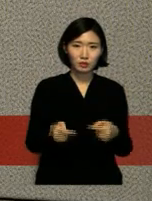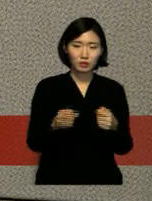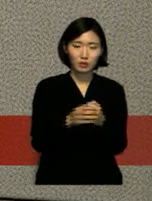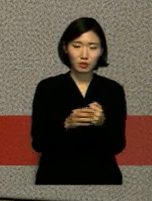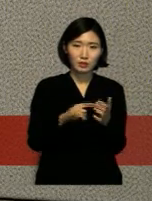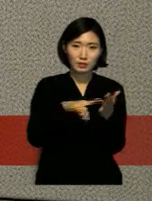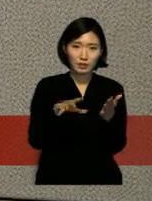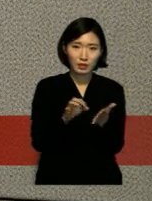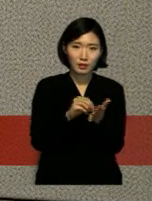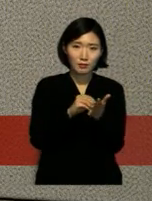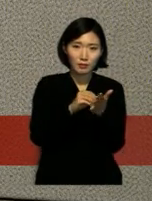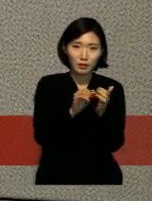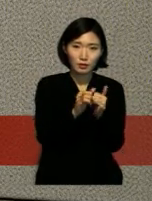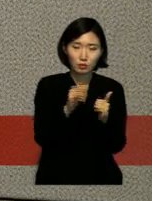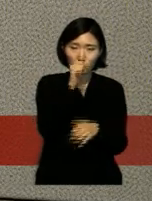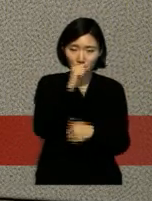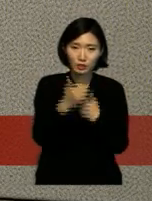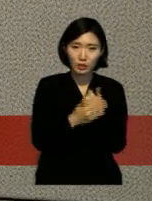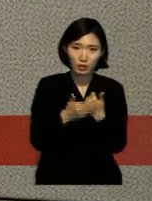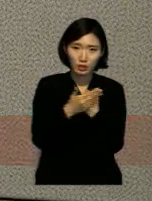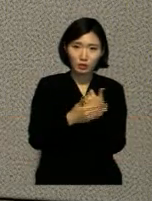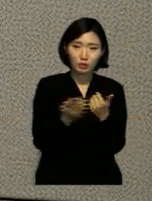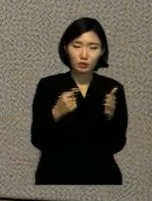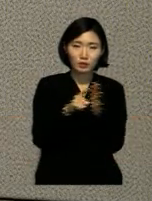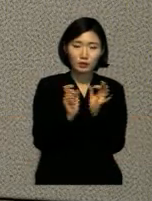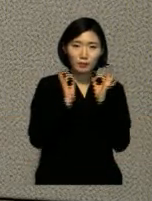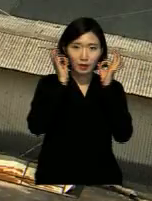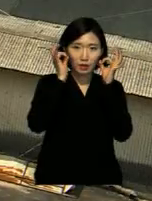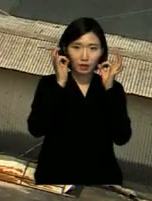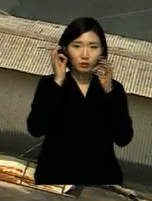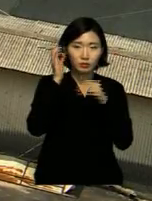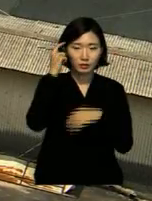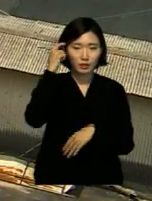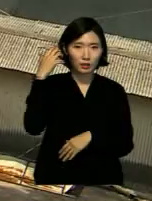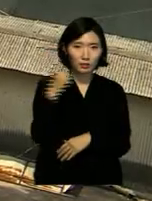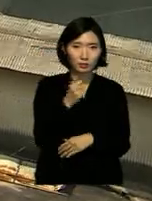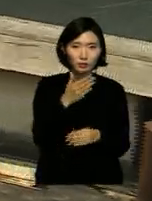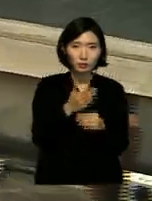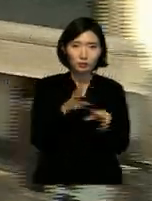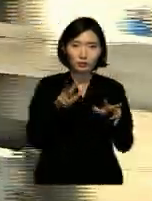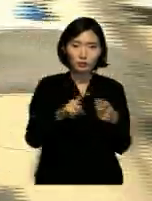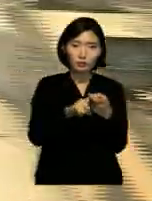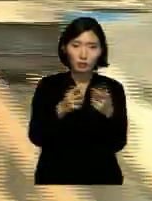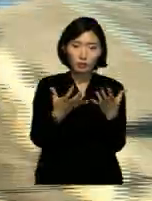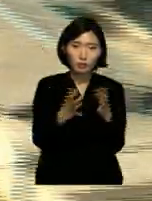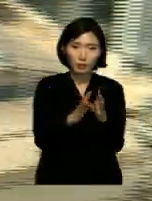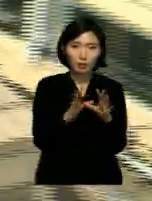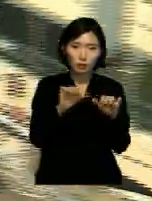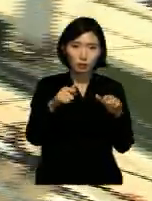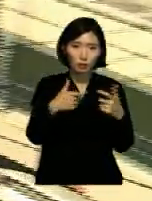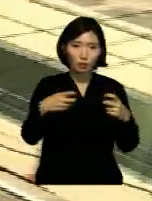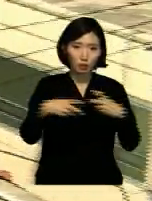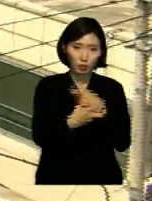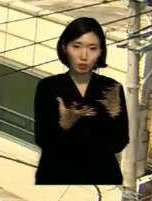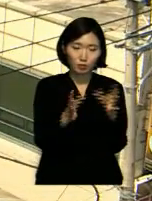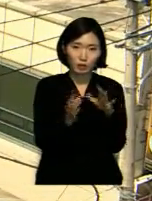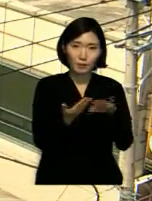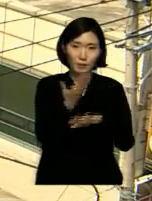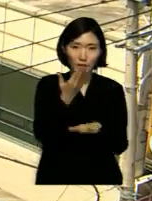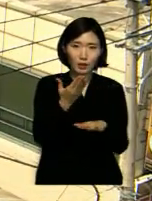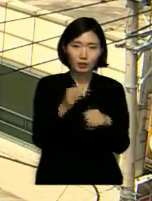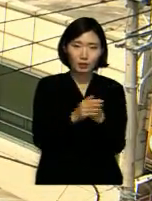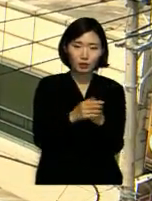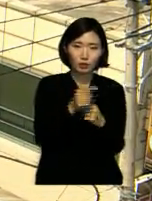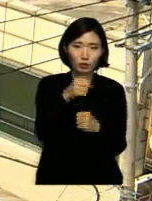좋은 혜택이 갈수 있도록 최선을 다하려고 생각하고 있습니다. 현재 조합은 국토교통부에 하반기